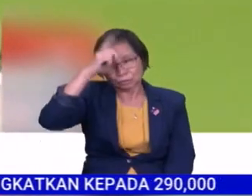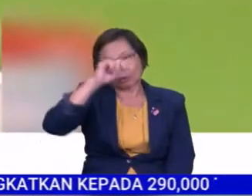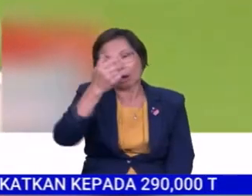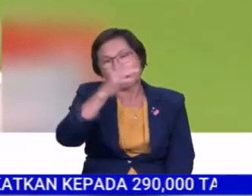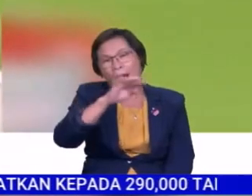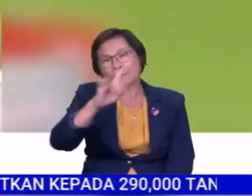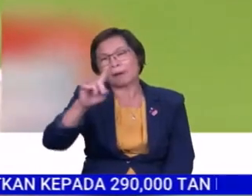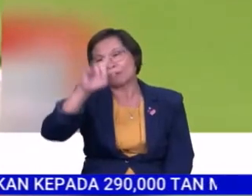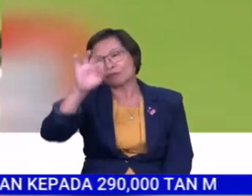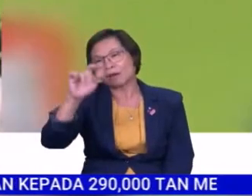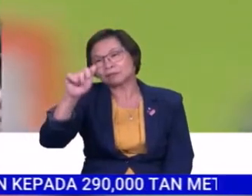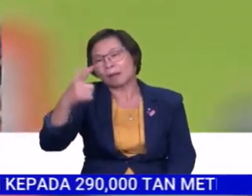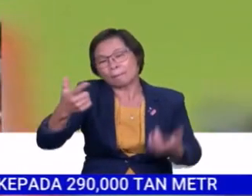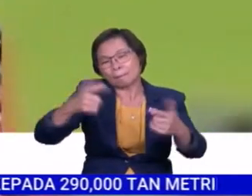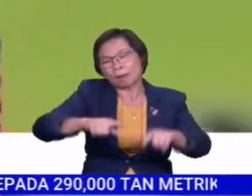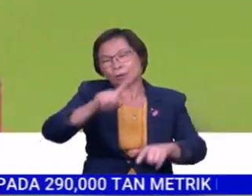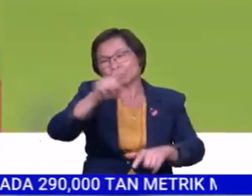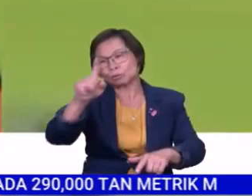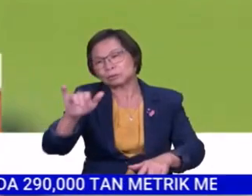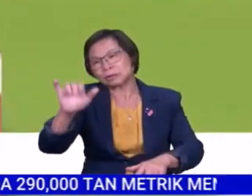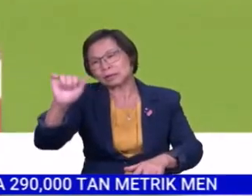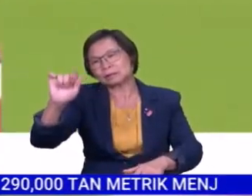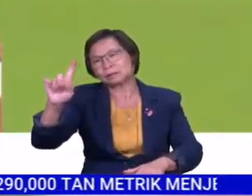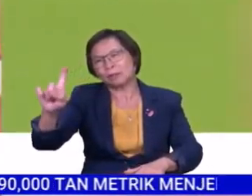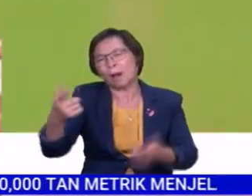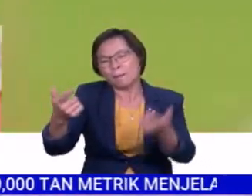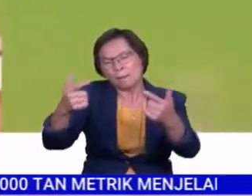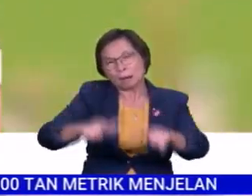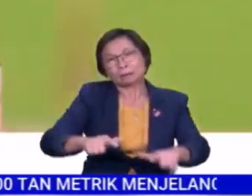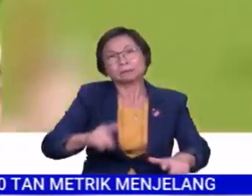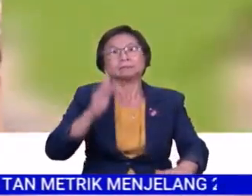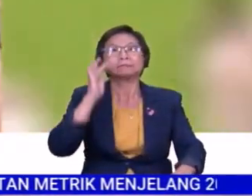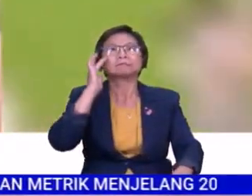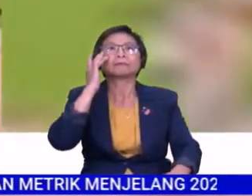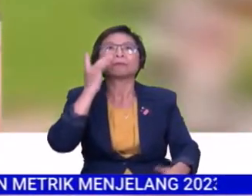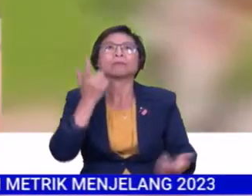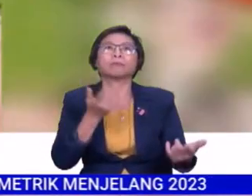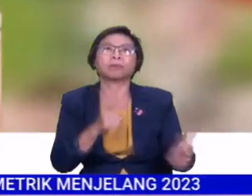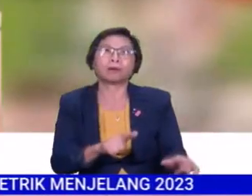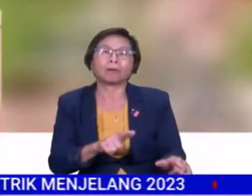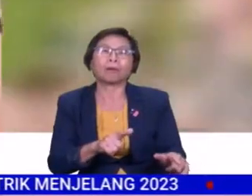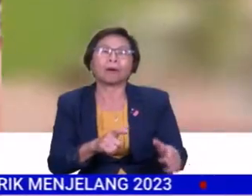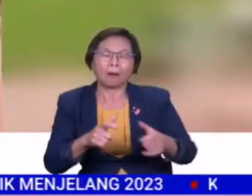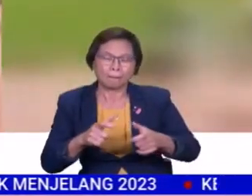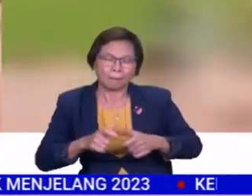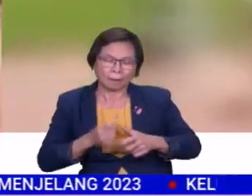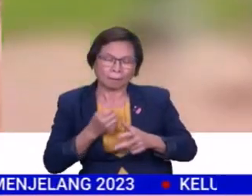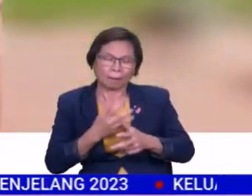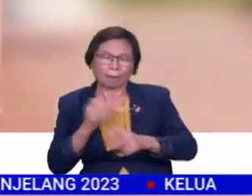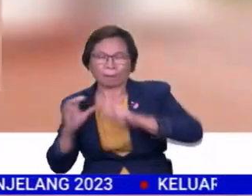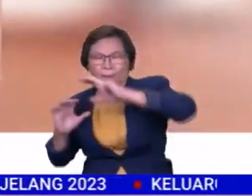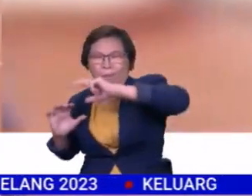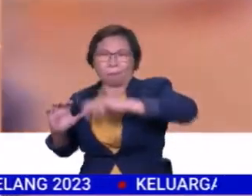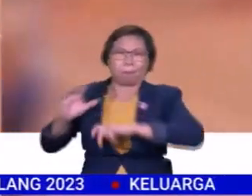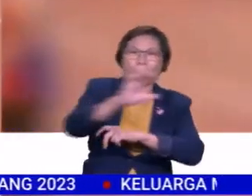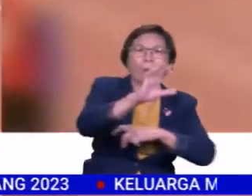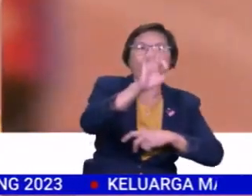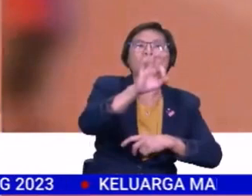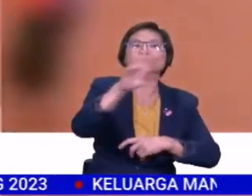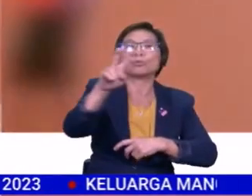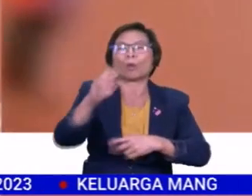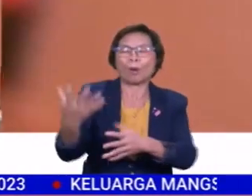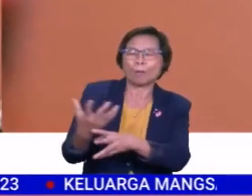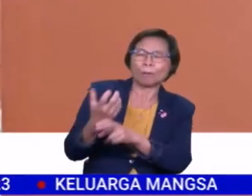Faizal, insiden yang berlaku terhadap Ziad adalah sesuatu yang di luar jangkaan apabila pingat emas acara lontar peluru F20